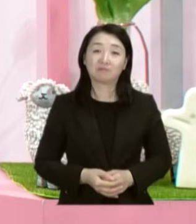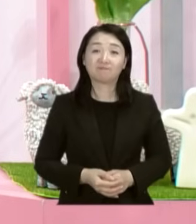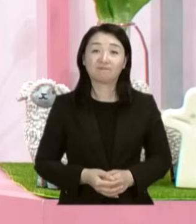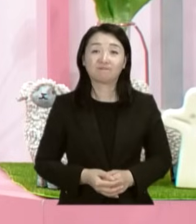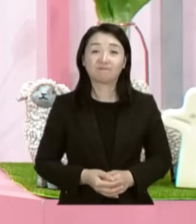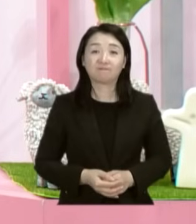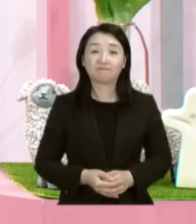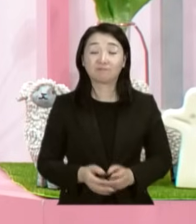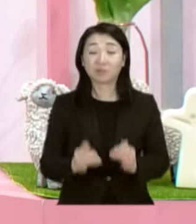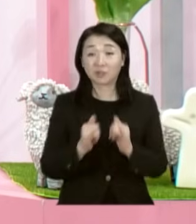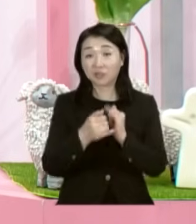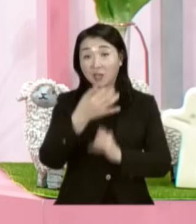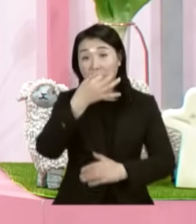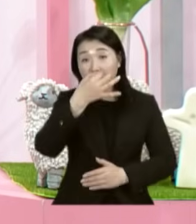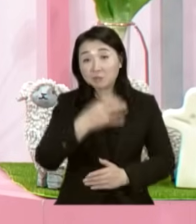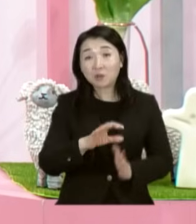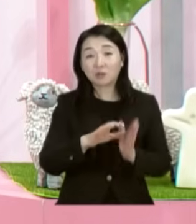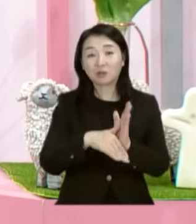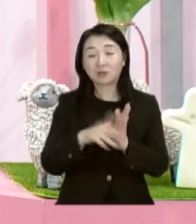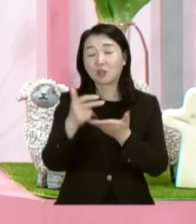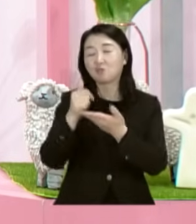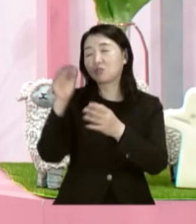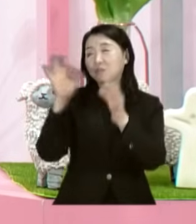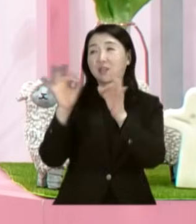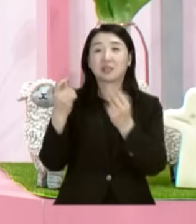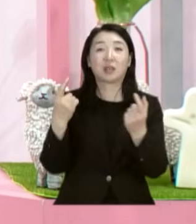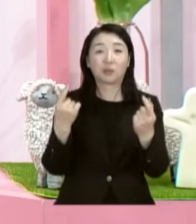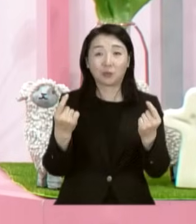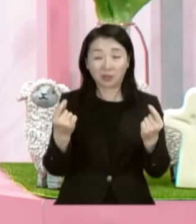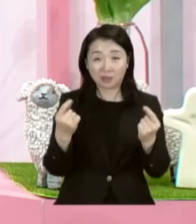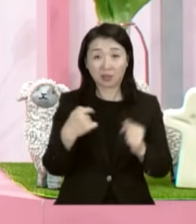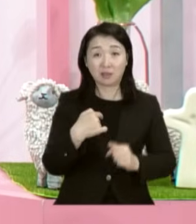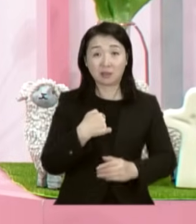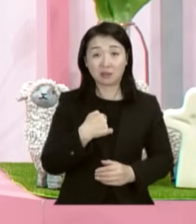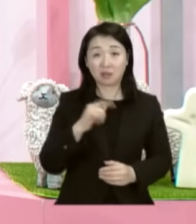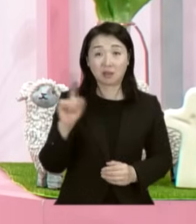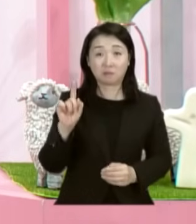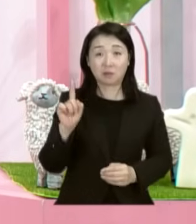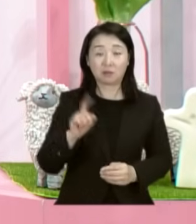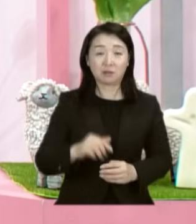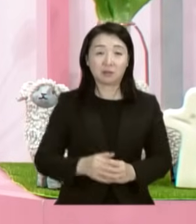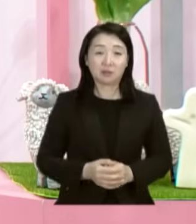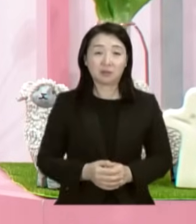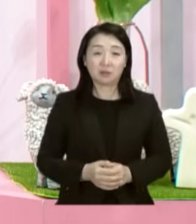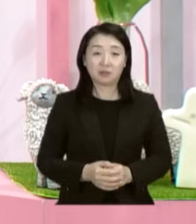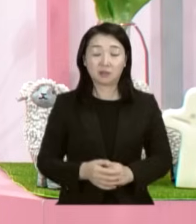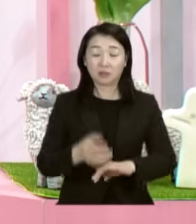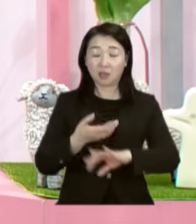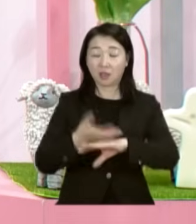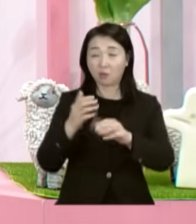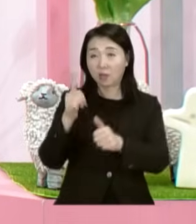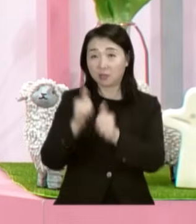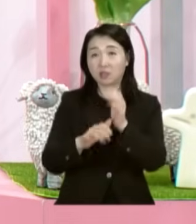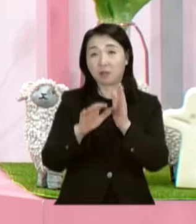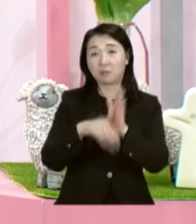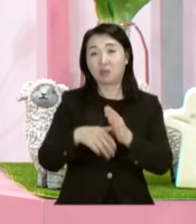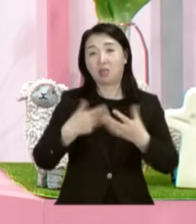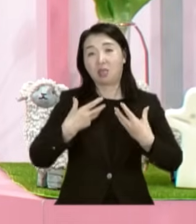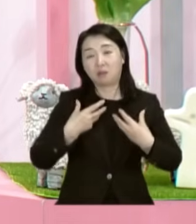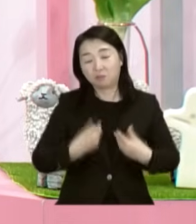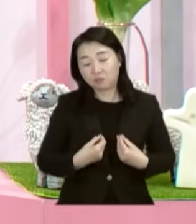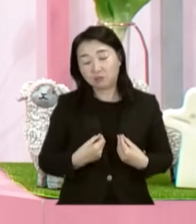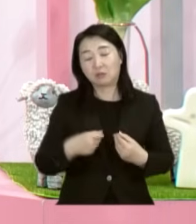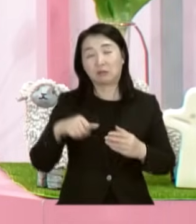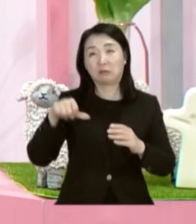좀 사람이 힘들 때 님을 특히 찾잖아요 그렇죠 그 제가 어떻게 보면은 그때 해외시합 때